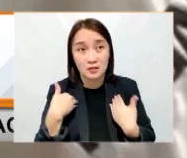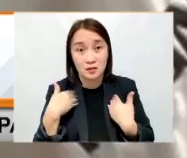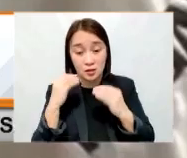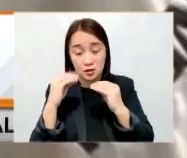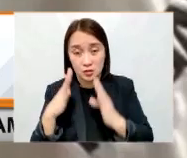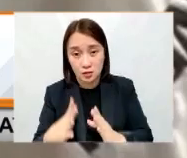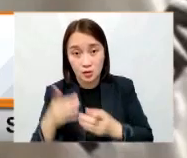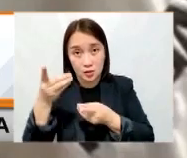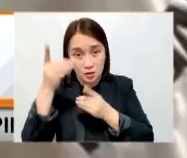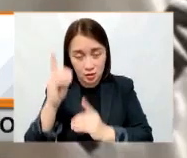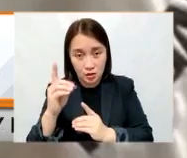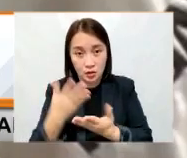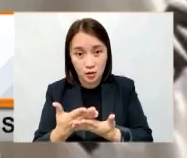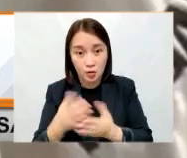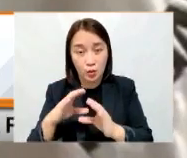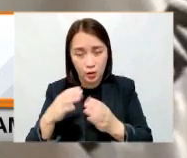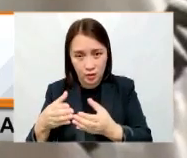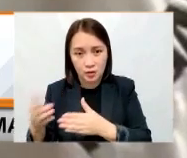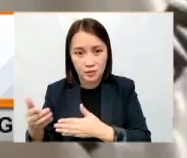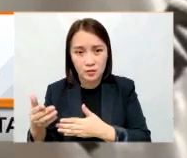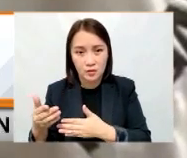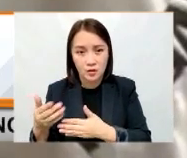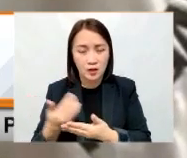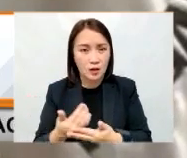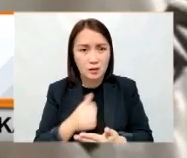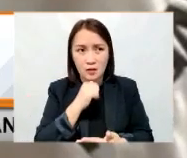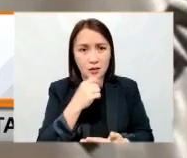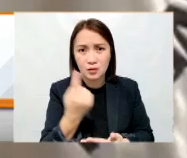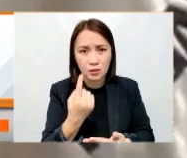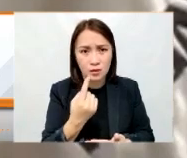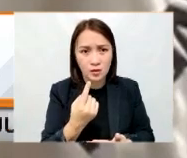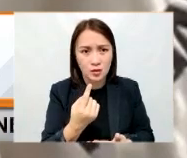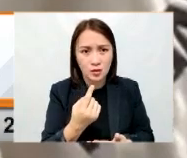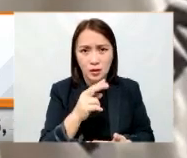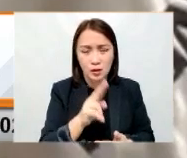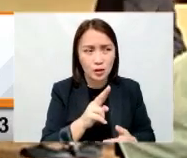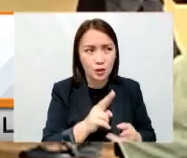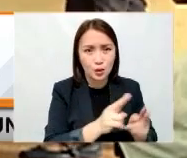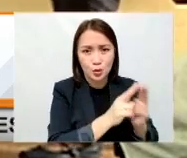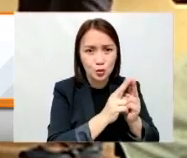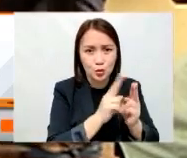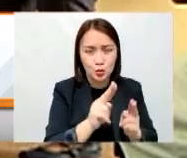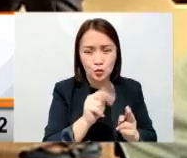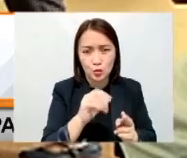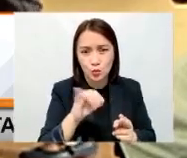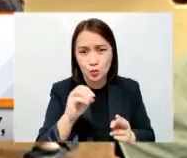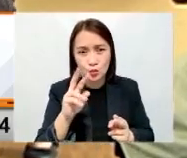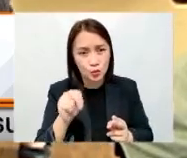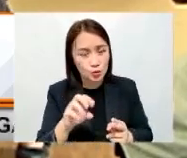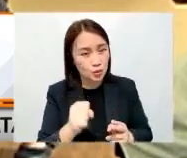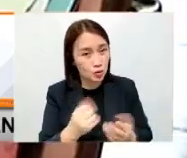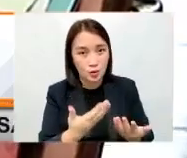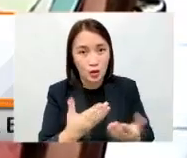Public School Teachers Association. And we're not just talking about unions, we're also talking about associations. Hindi po natin sinisingle